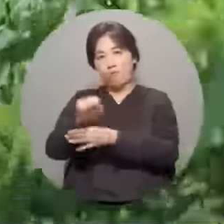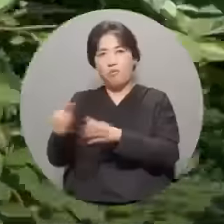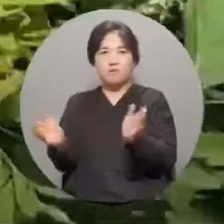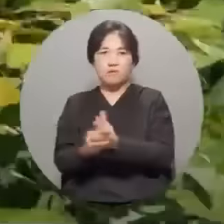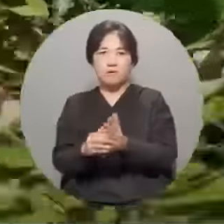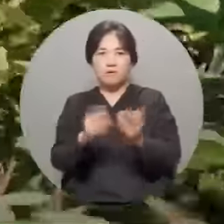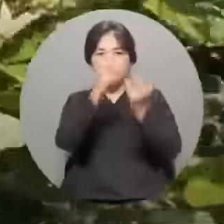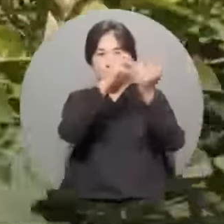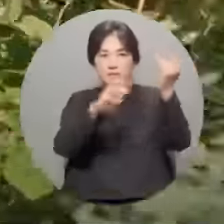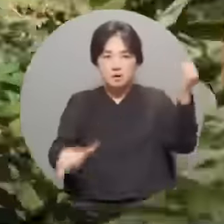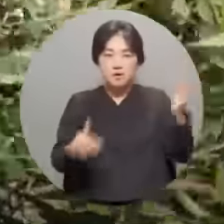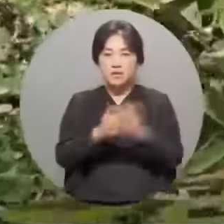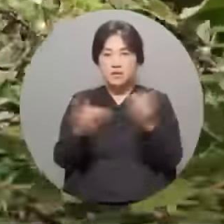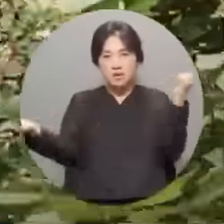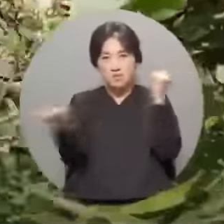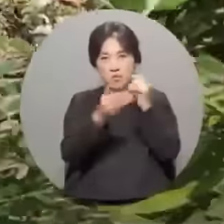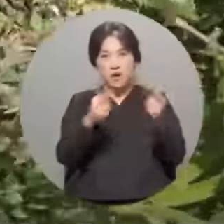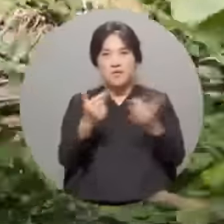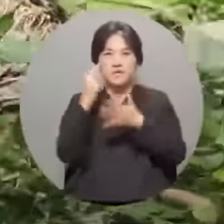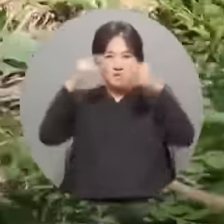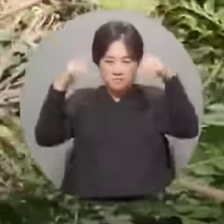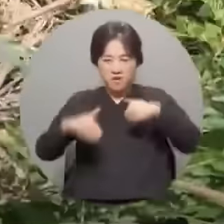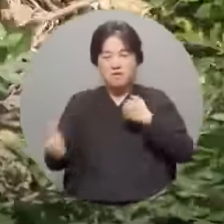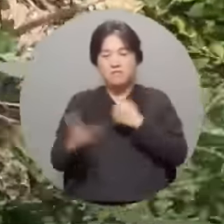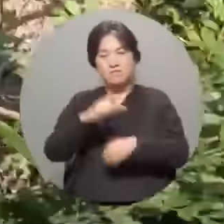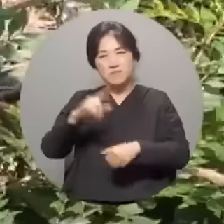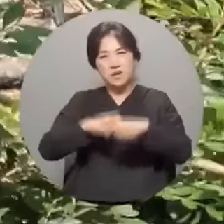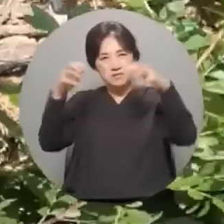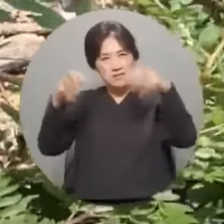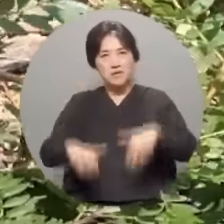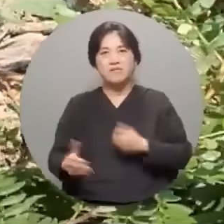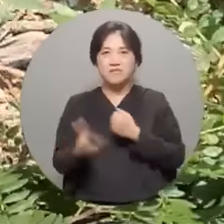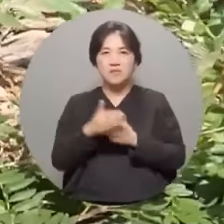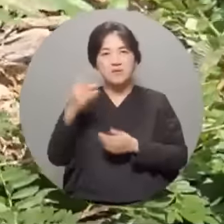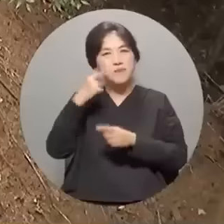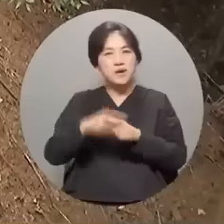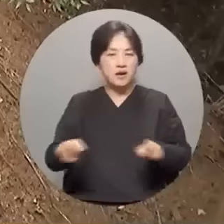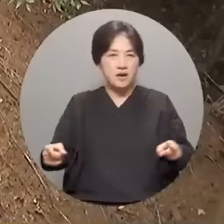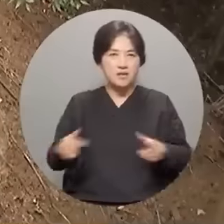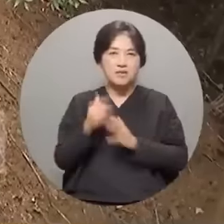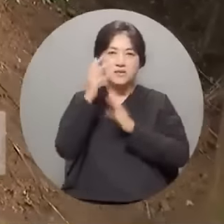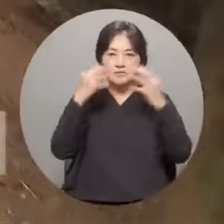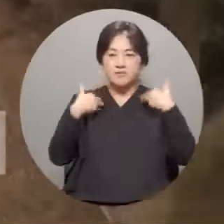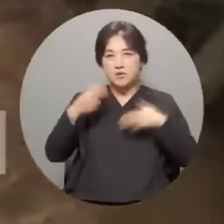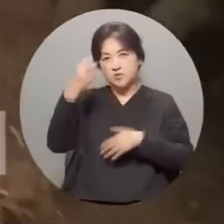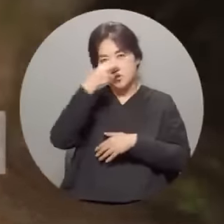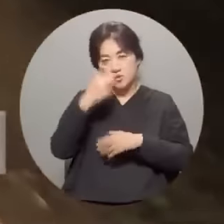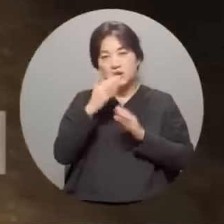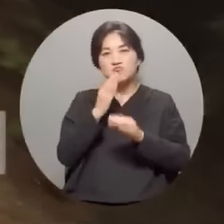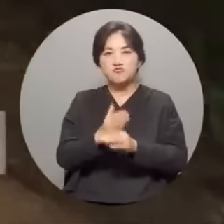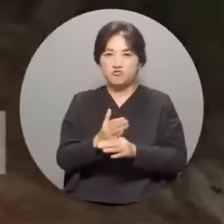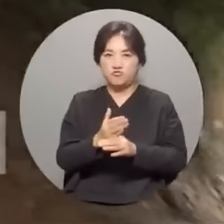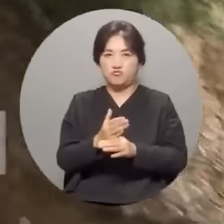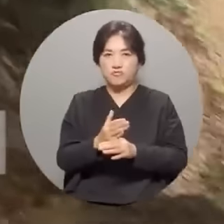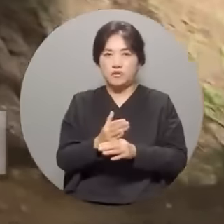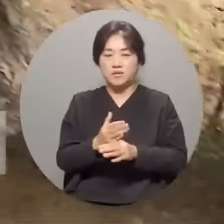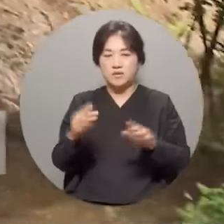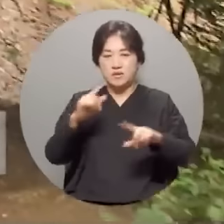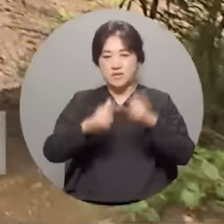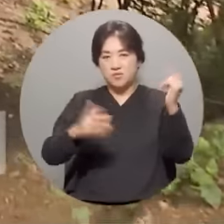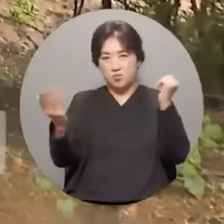산사태 원인을 벌목이 아닌 극한 따른 자제로 보고 있습니다 림도 조사가 진행중이라면